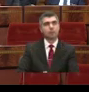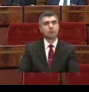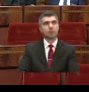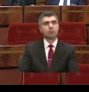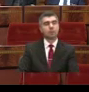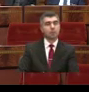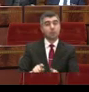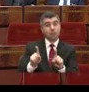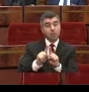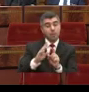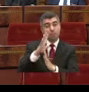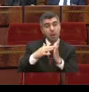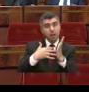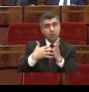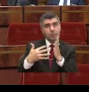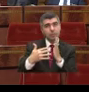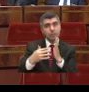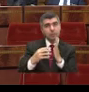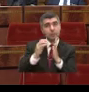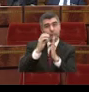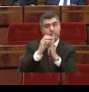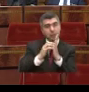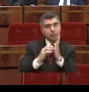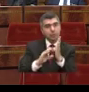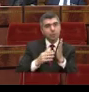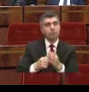تلقائية في الحالة التي لا تتجاوب.